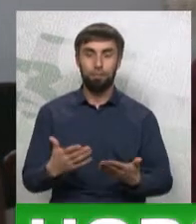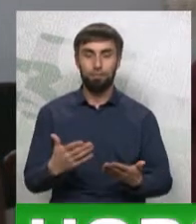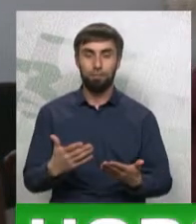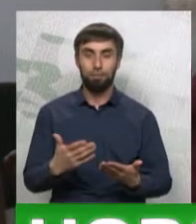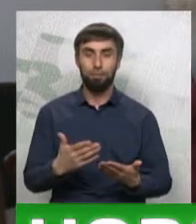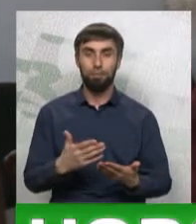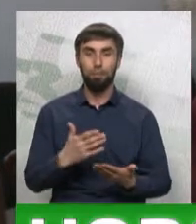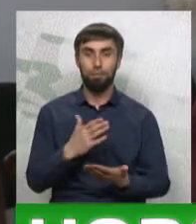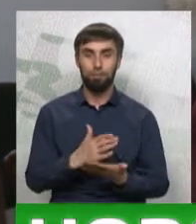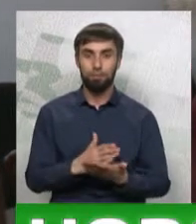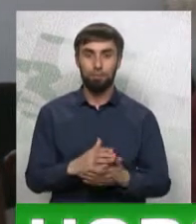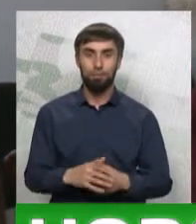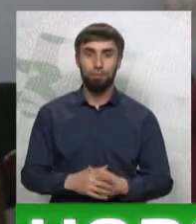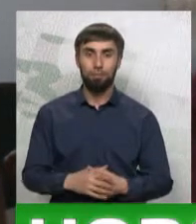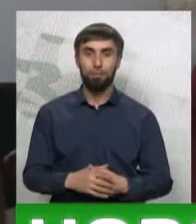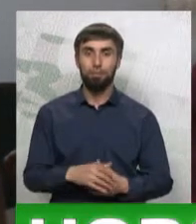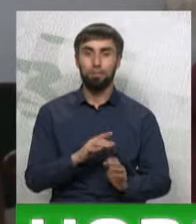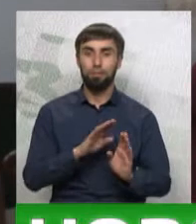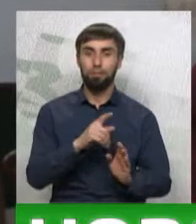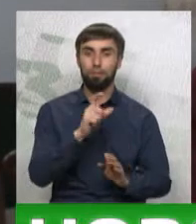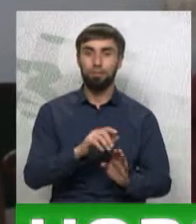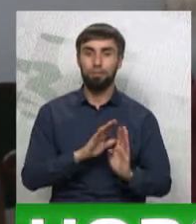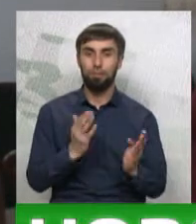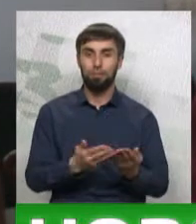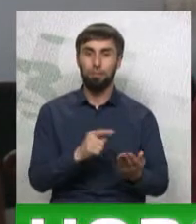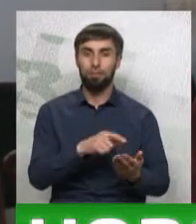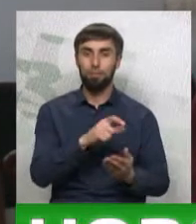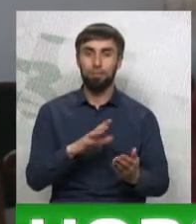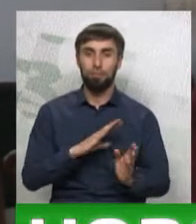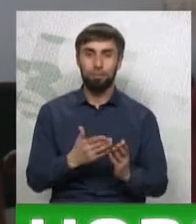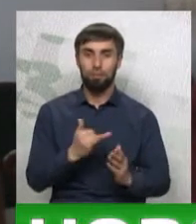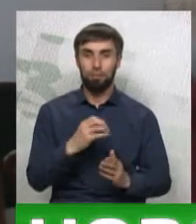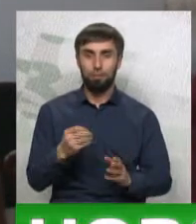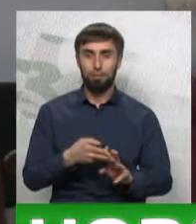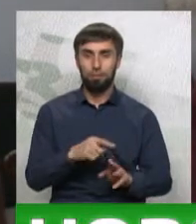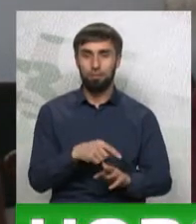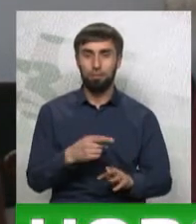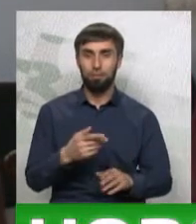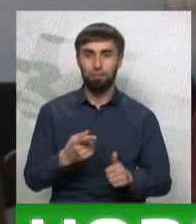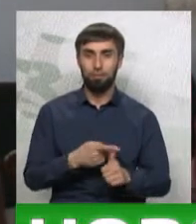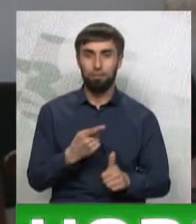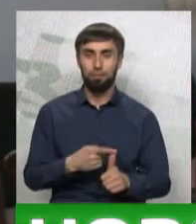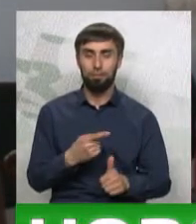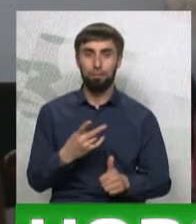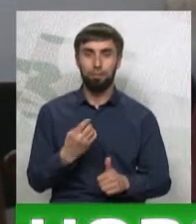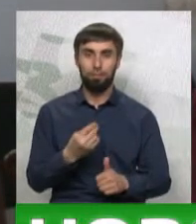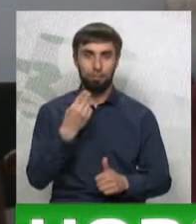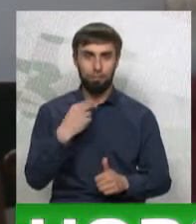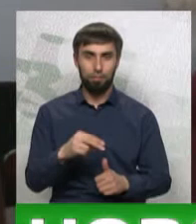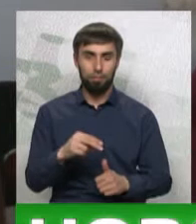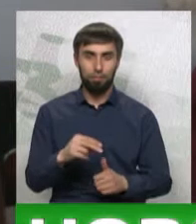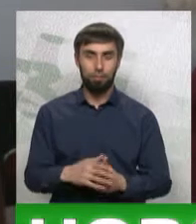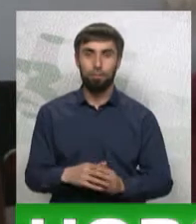актуальность изолировать контактных она уже не так эффективно